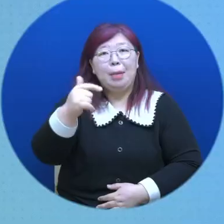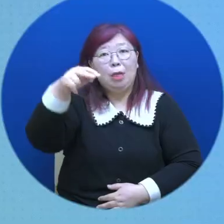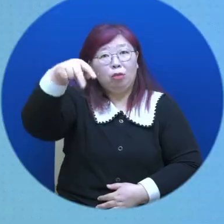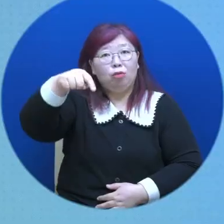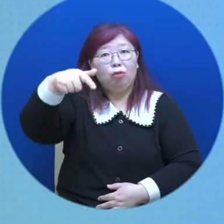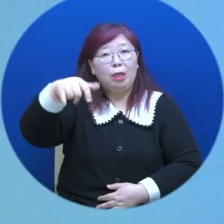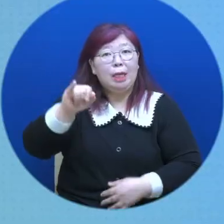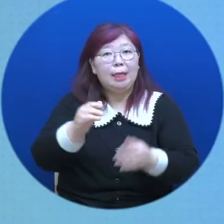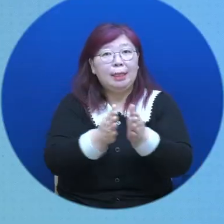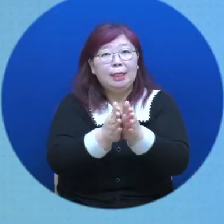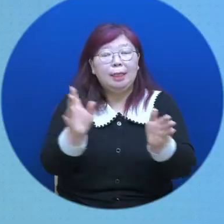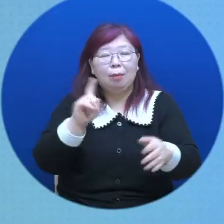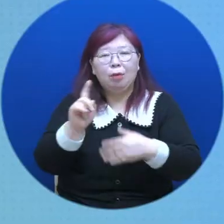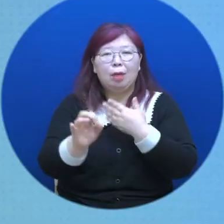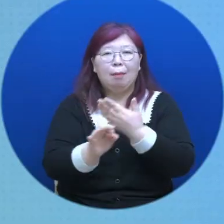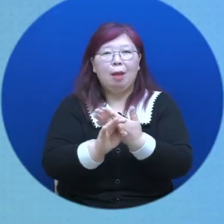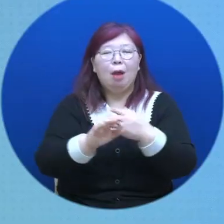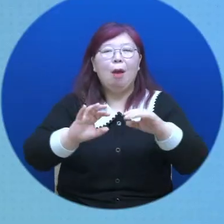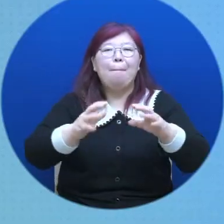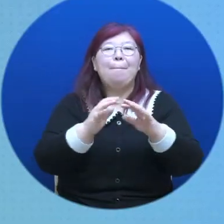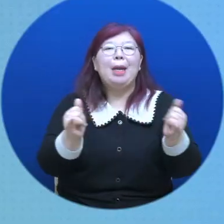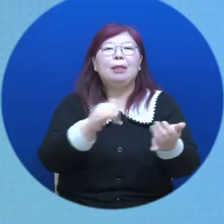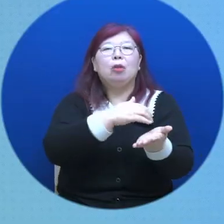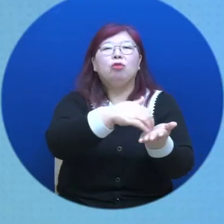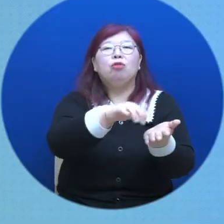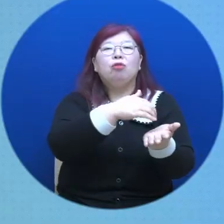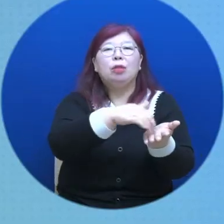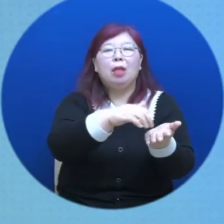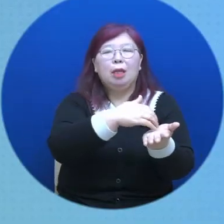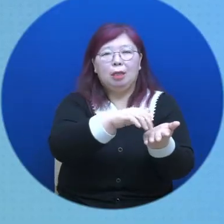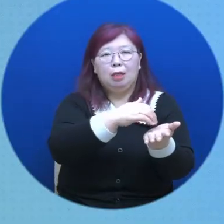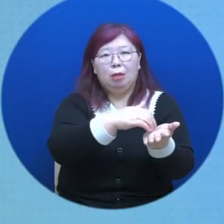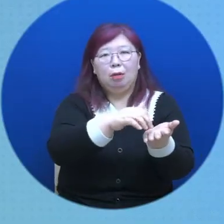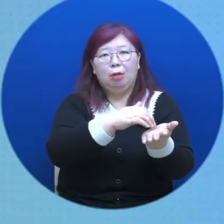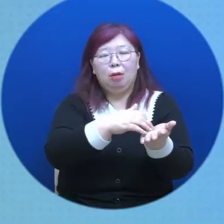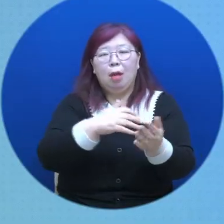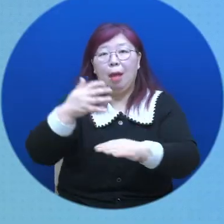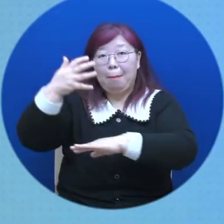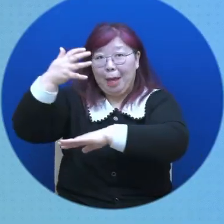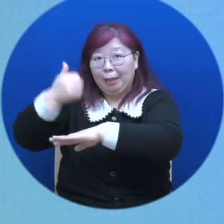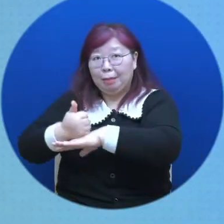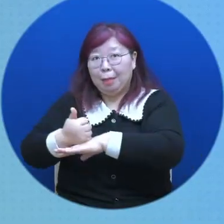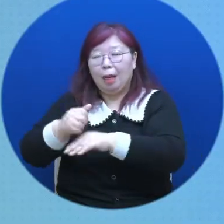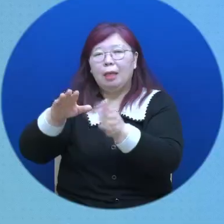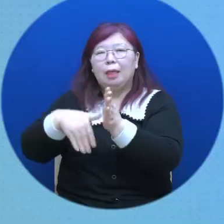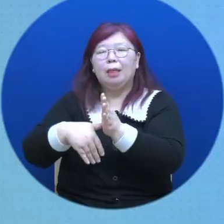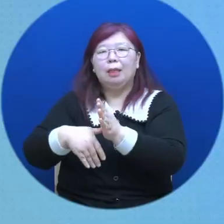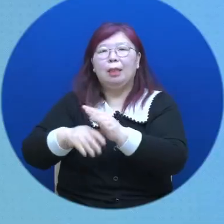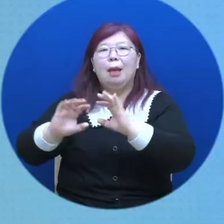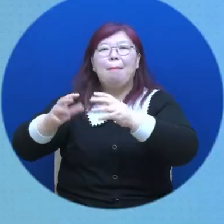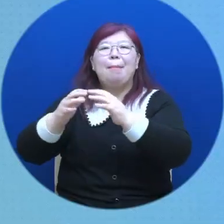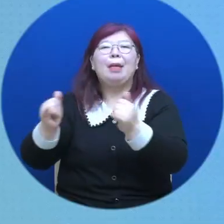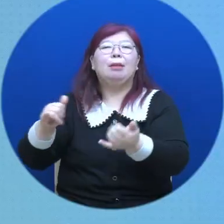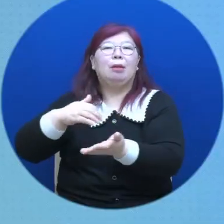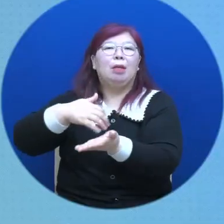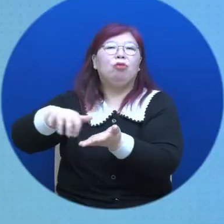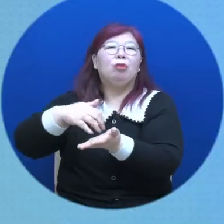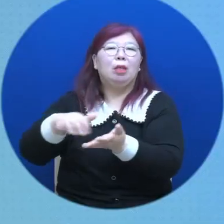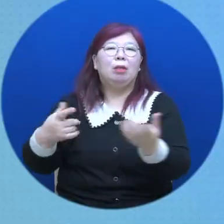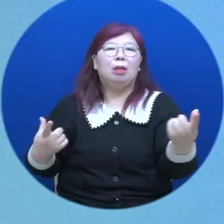시작이 백성들의 수를 세고 민수기 마무리할 때에도 백성들의 수를